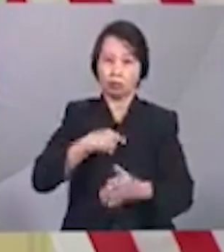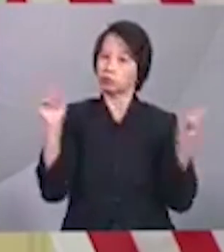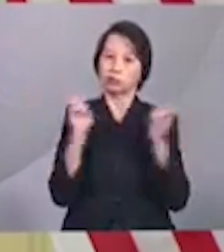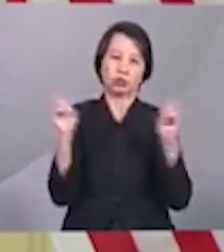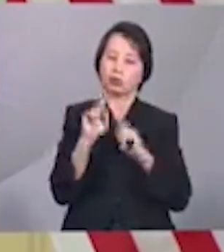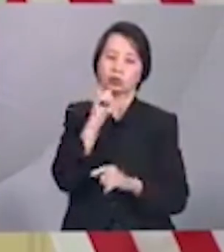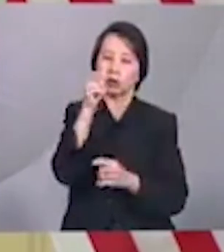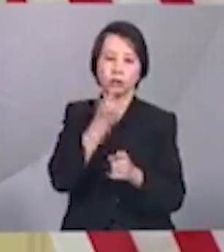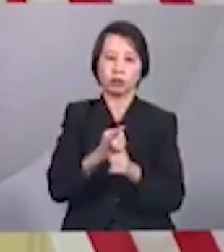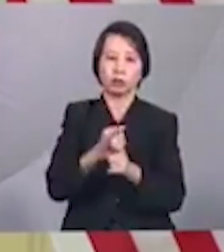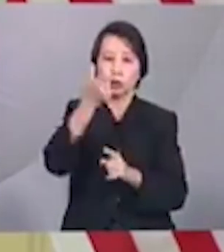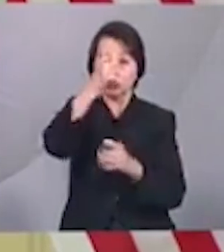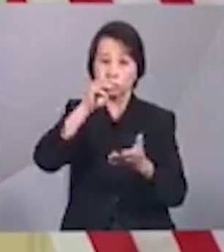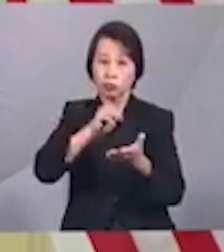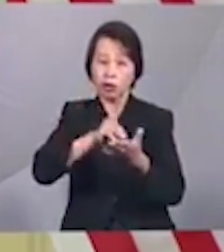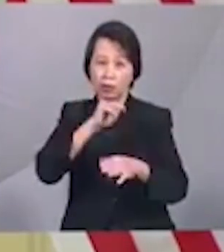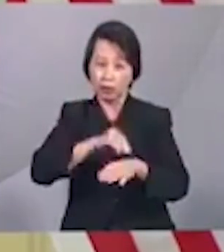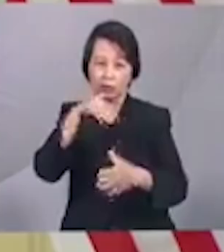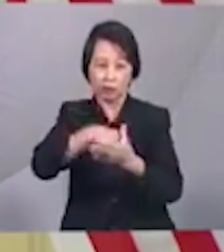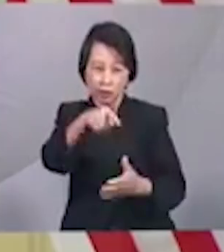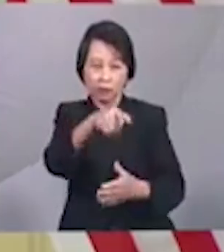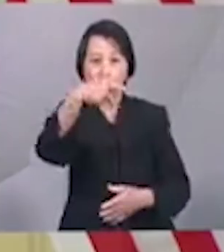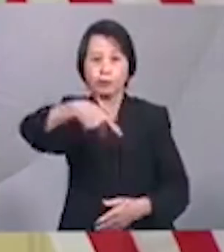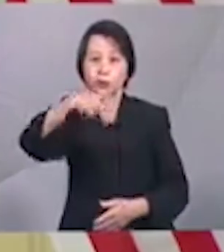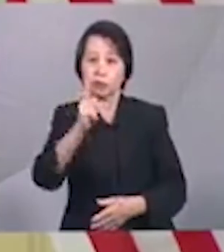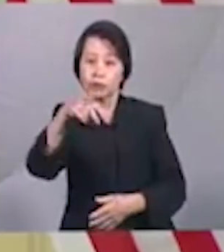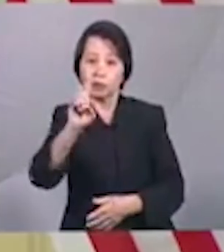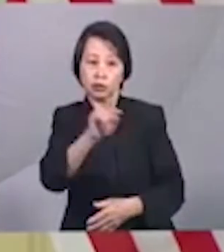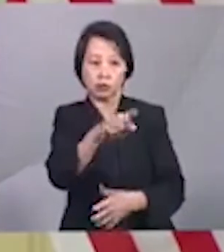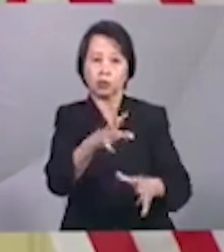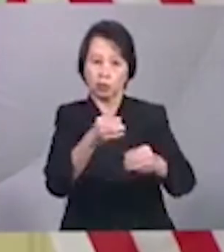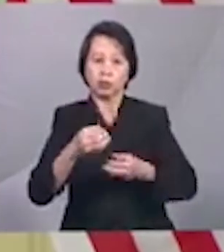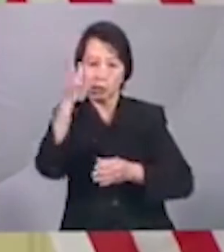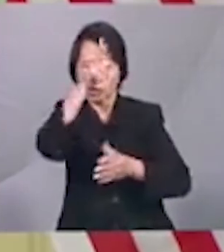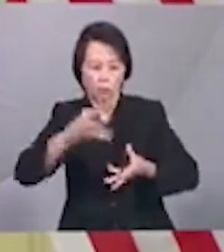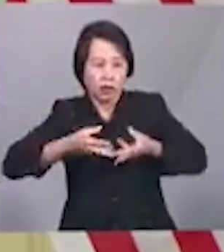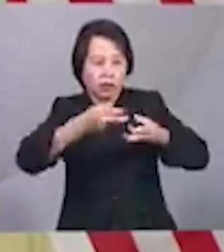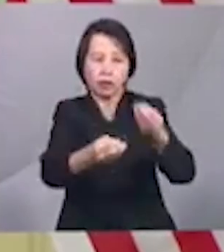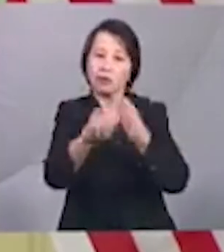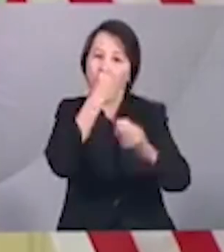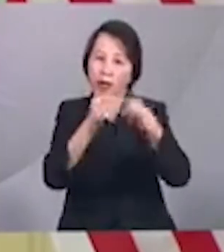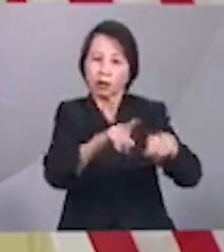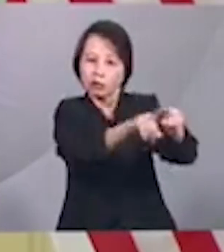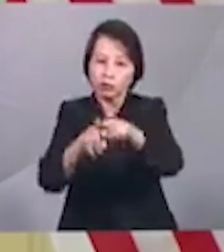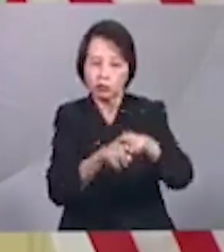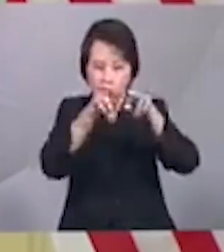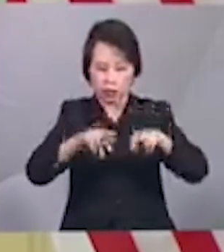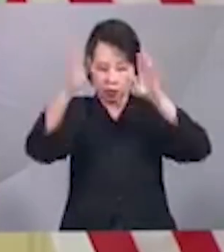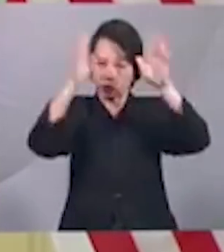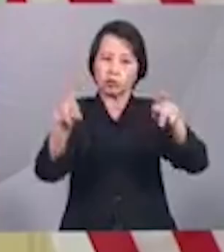betul. Kerana sewaktu mereka berada di PKPD, mereka mendapat makanan yang sama seperti rakyat